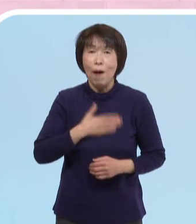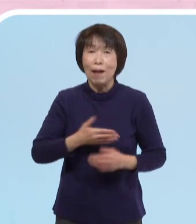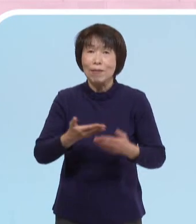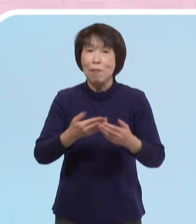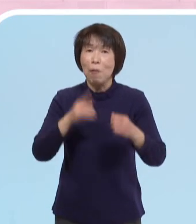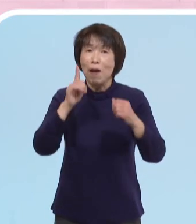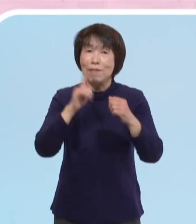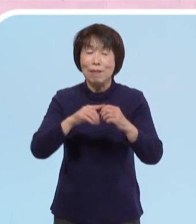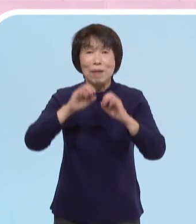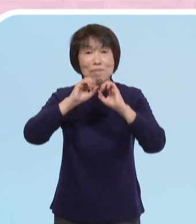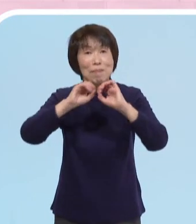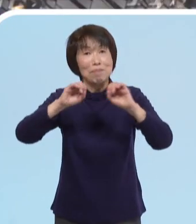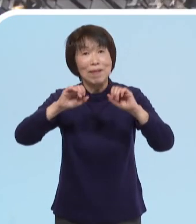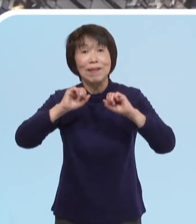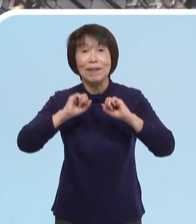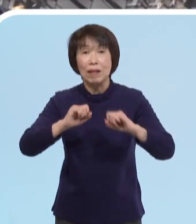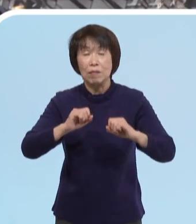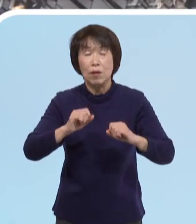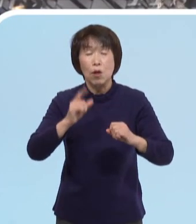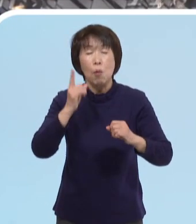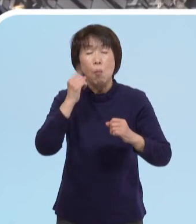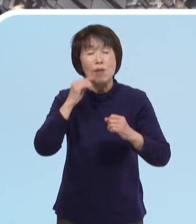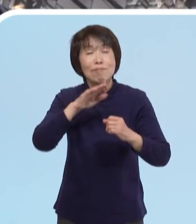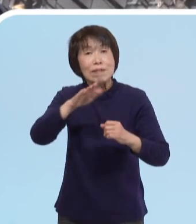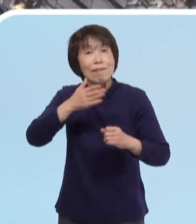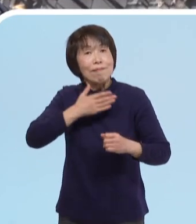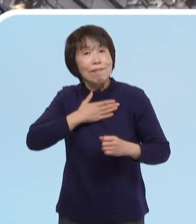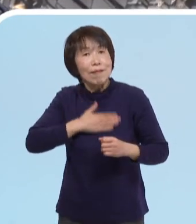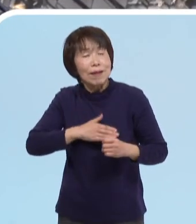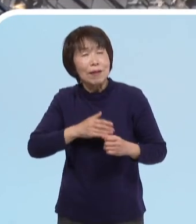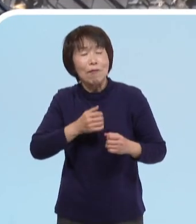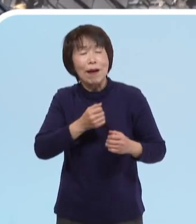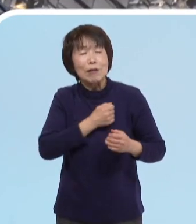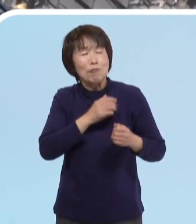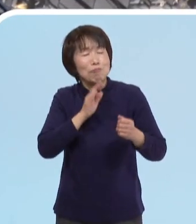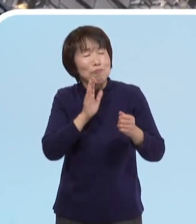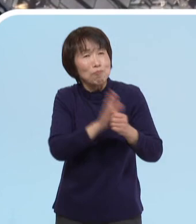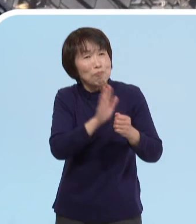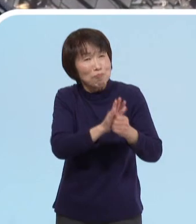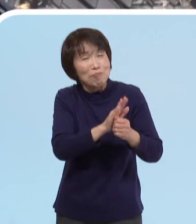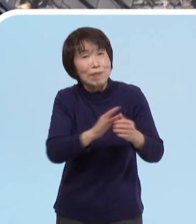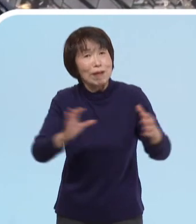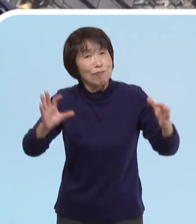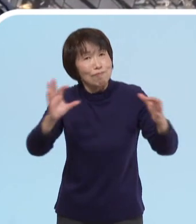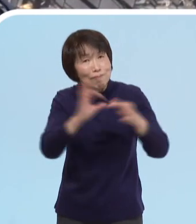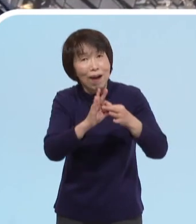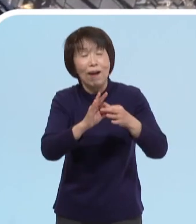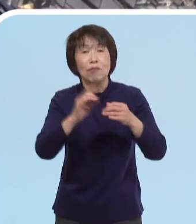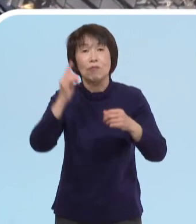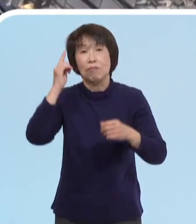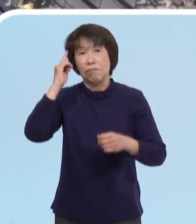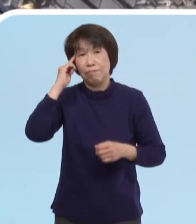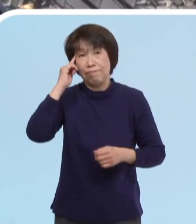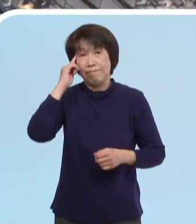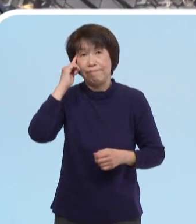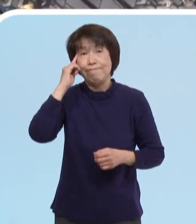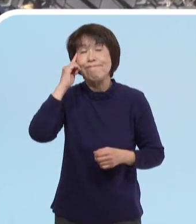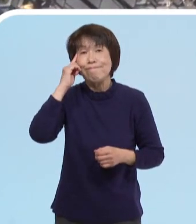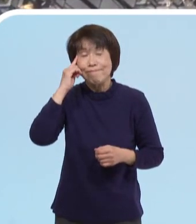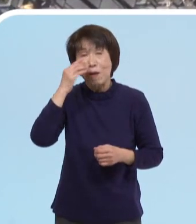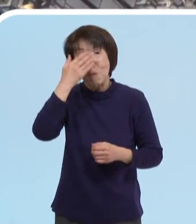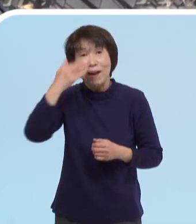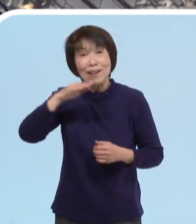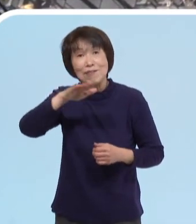もっと知ってもらったらきっともっと救える命を見つけることができるんじゃないかなっていうのを思ったん